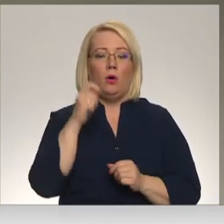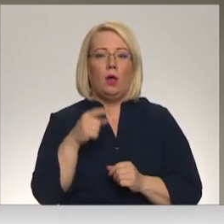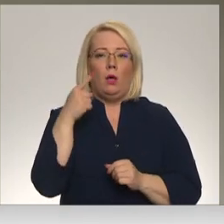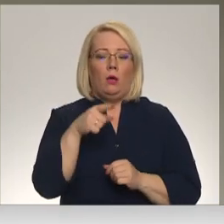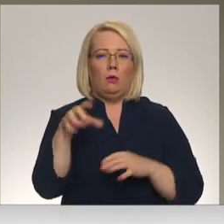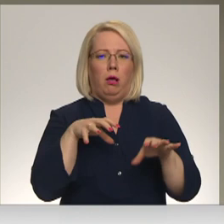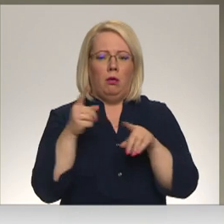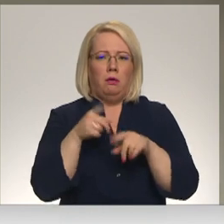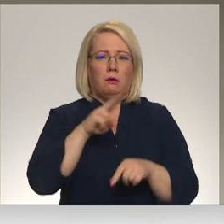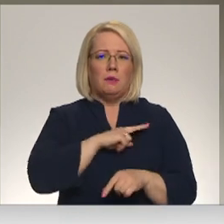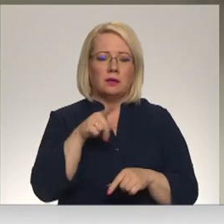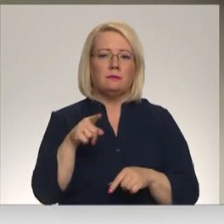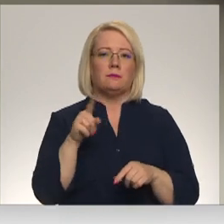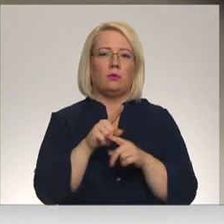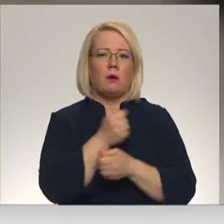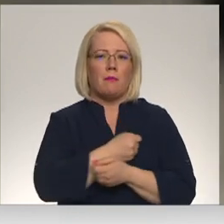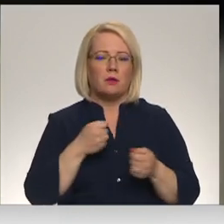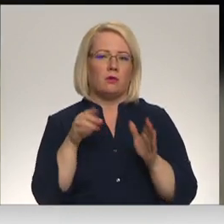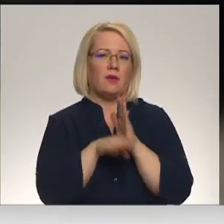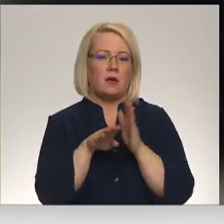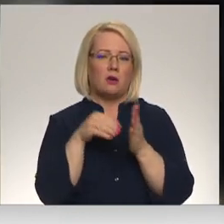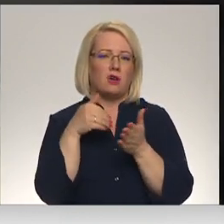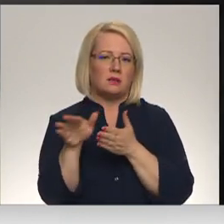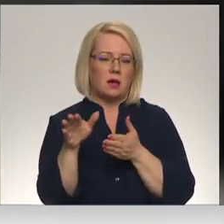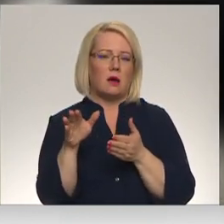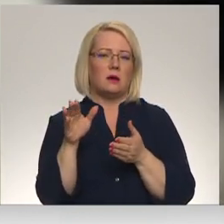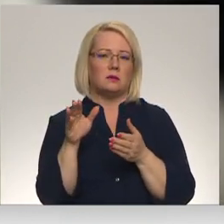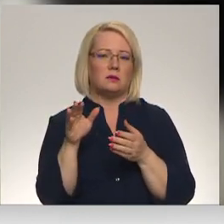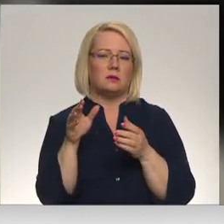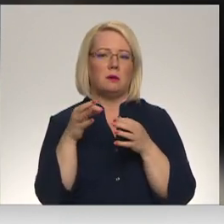tūkstošiem dzīvnieki iet bojā, mirs no bada un vienkārši atsakās doties rokās